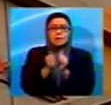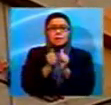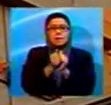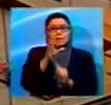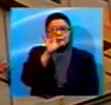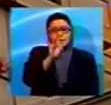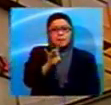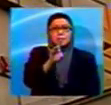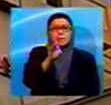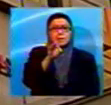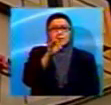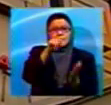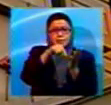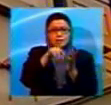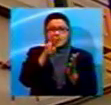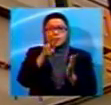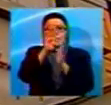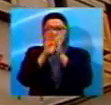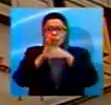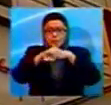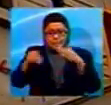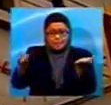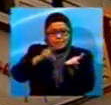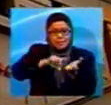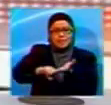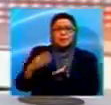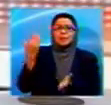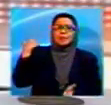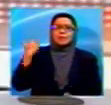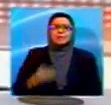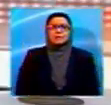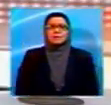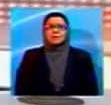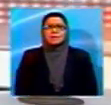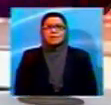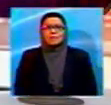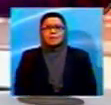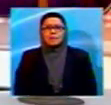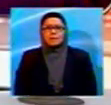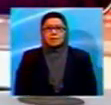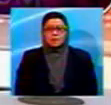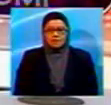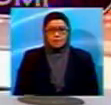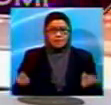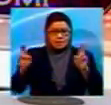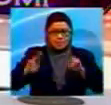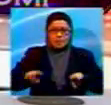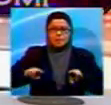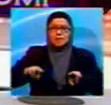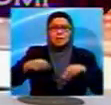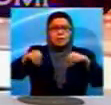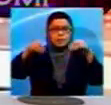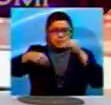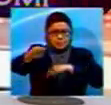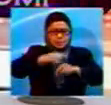8.29 bilion yang dicatat Minggu lalu kontrak Niaga hadapan minyak sawit